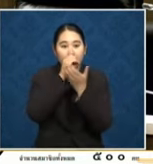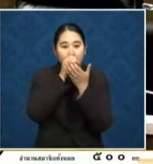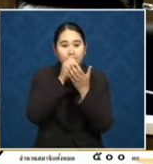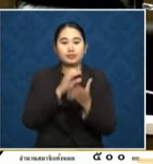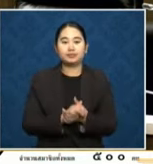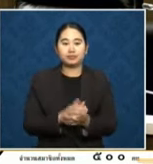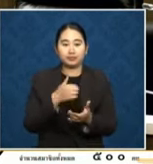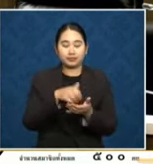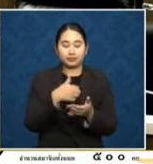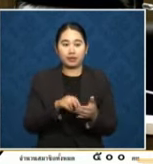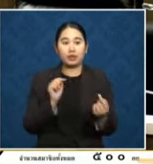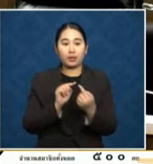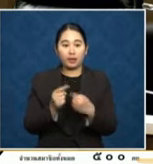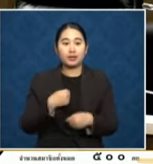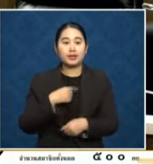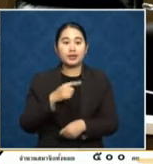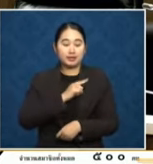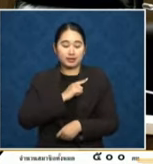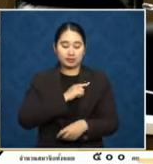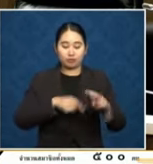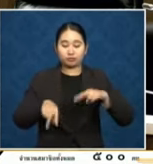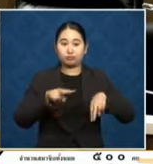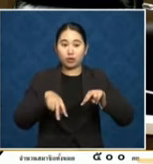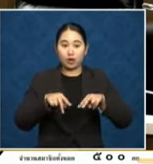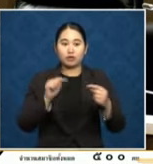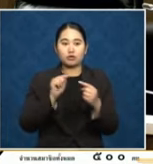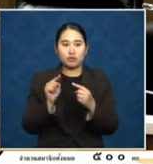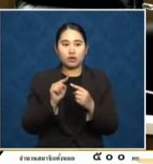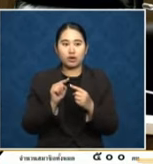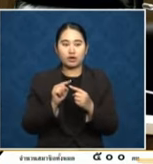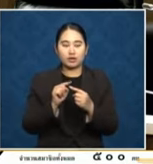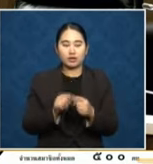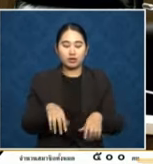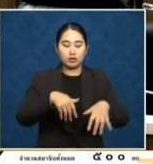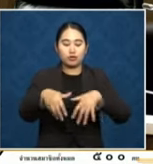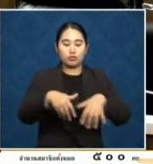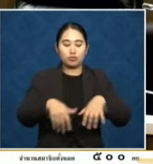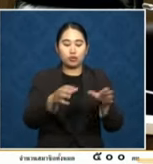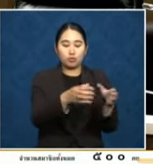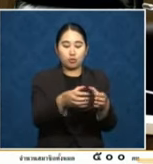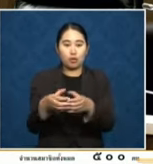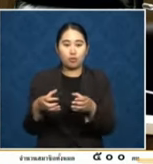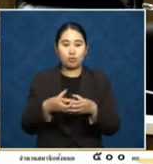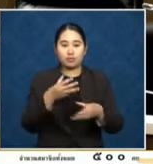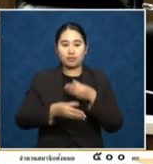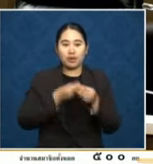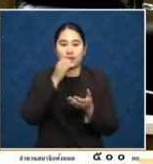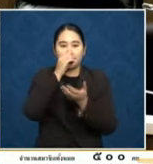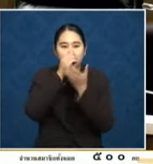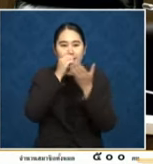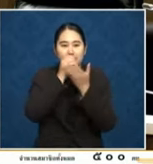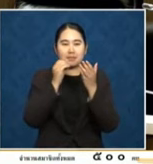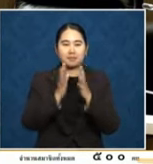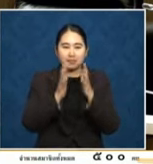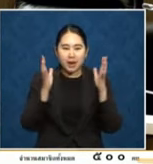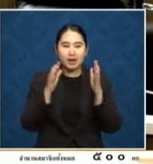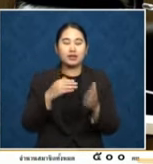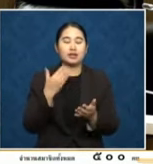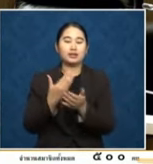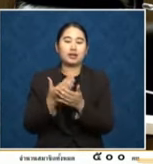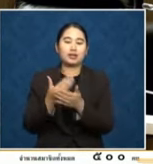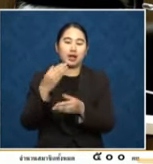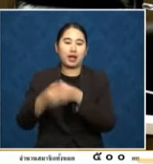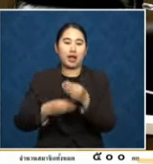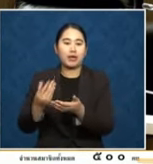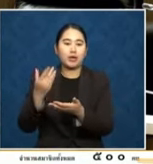านเขตของดิฉันนะคะตอนนี้กลายเป็นเขตที่1ชุมชนมี14เอเย่นค้ายาบ้าแล้วยาบ้าถูกกว่าชาไข่มุก